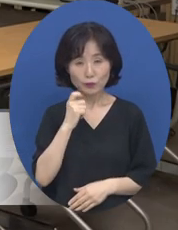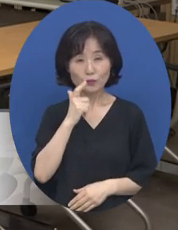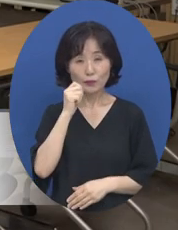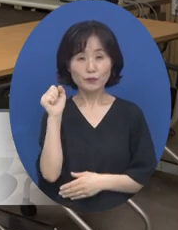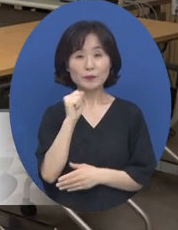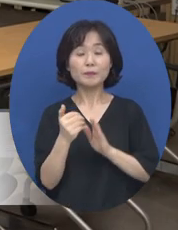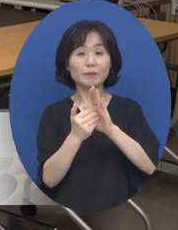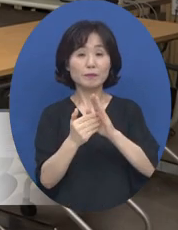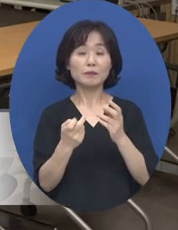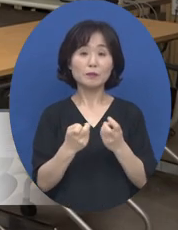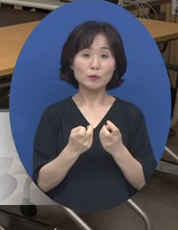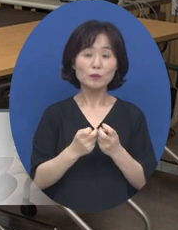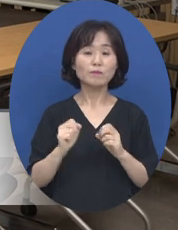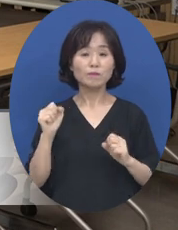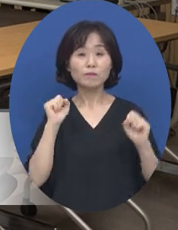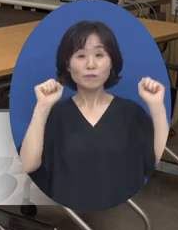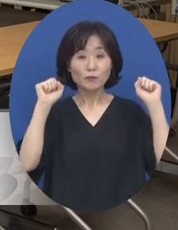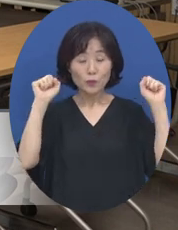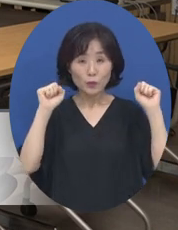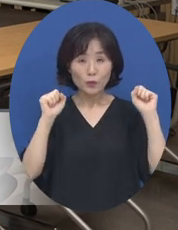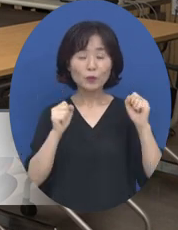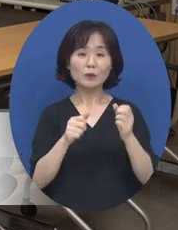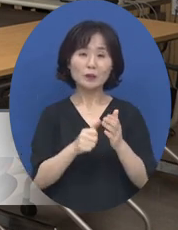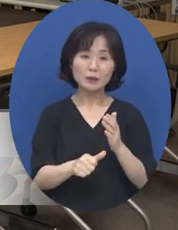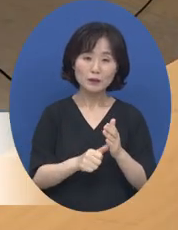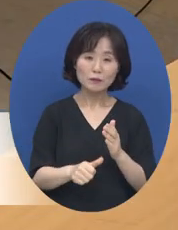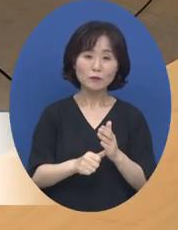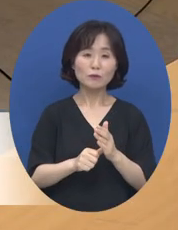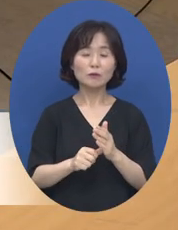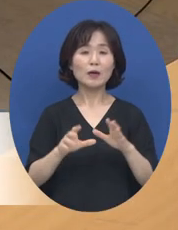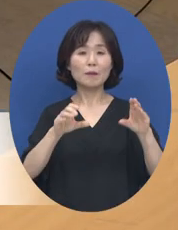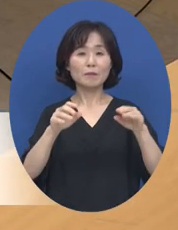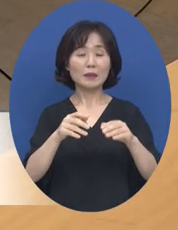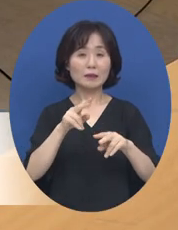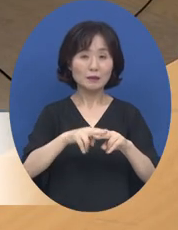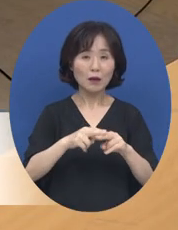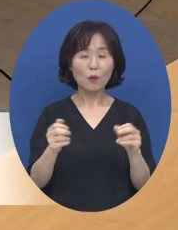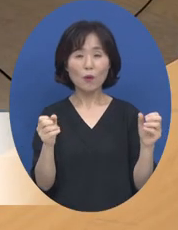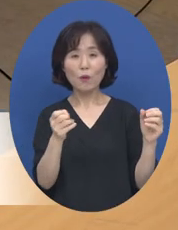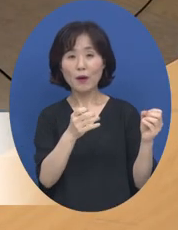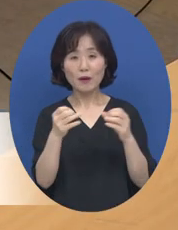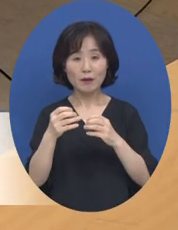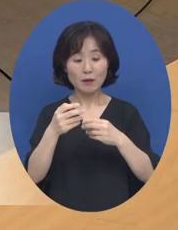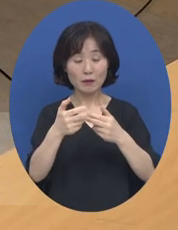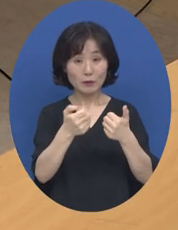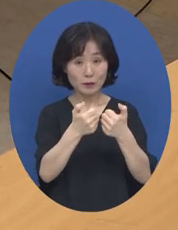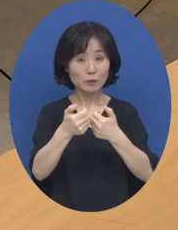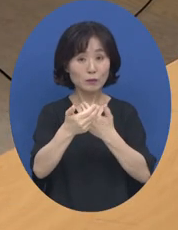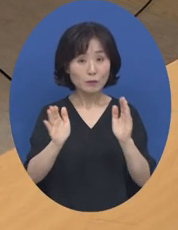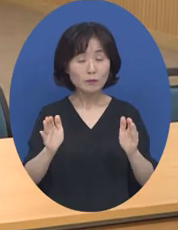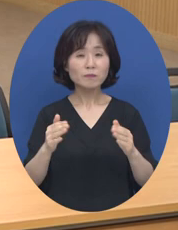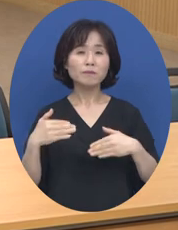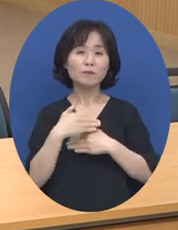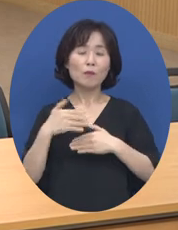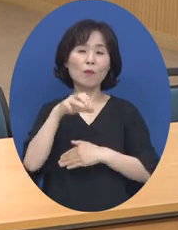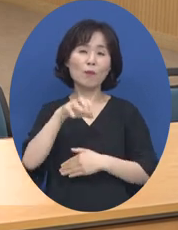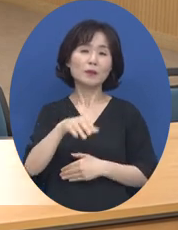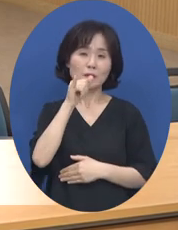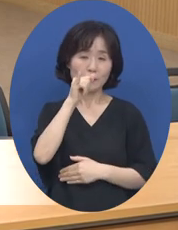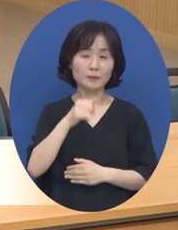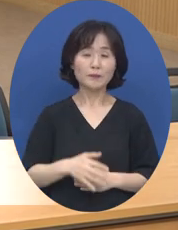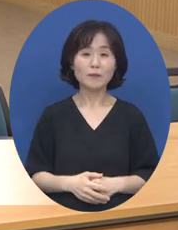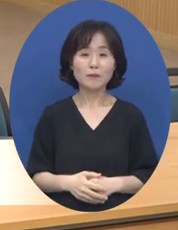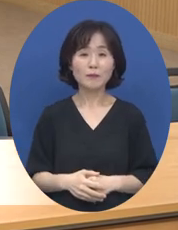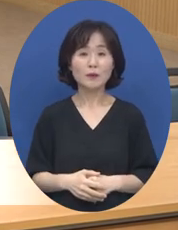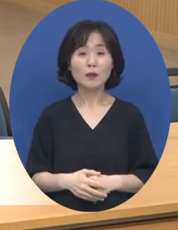수 있도록 운동기구와 안마의자, 회의실, 그리고 샤워실 등 편의시설을 갖춘 쉼터입니다.